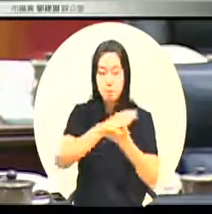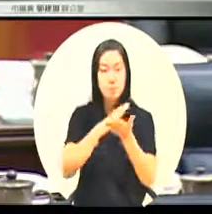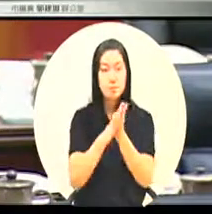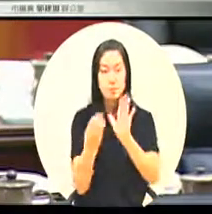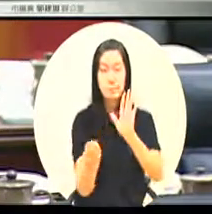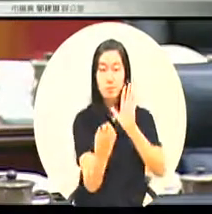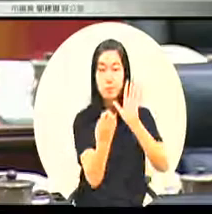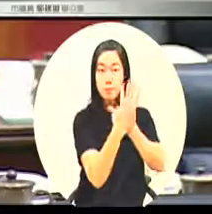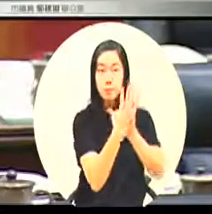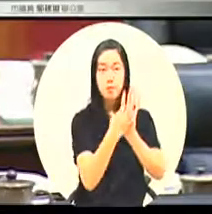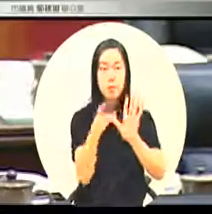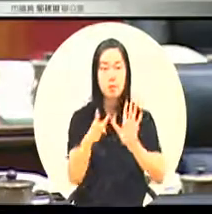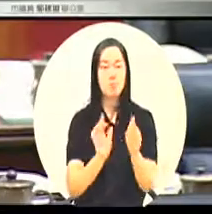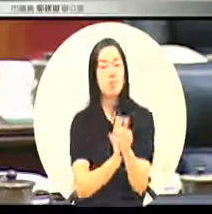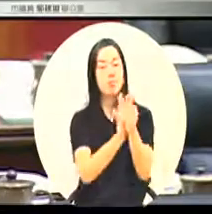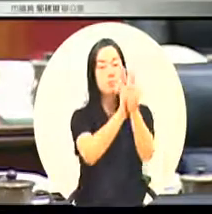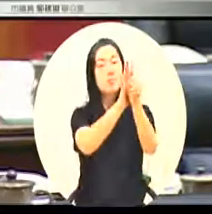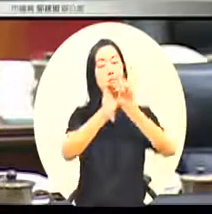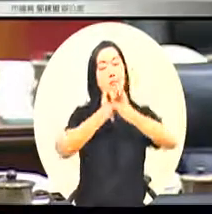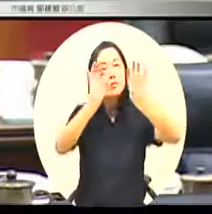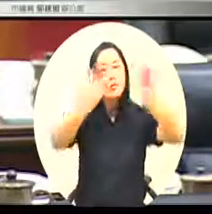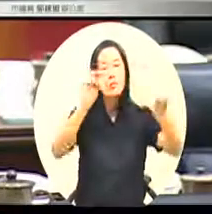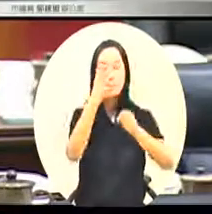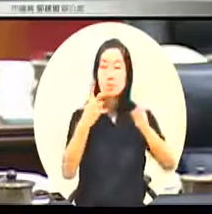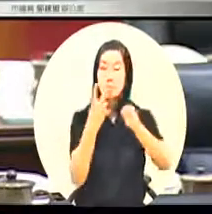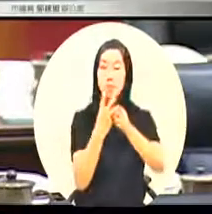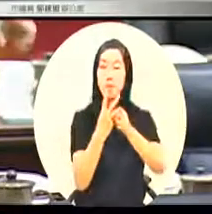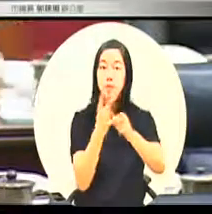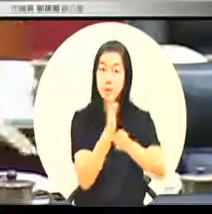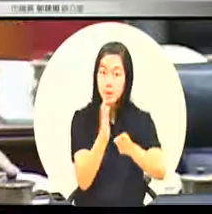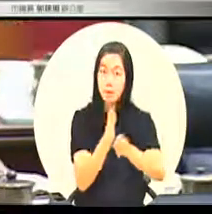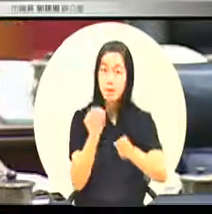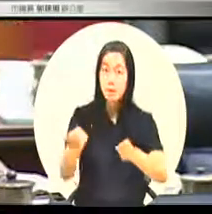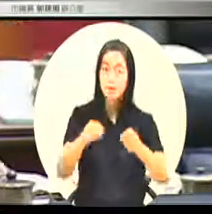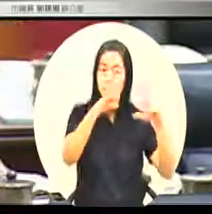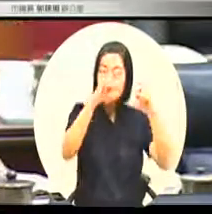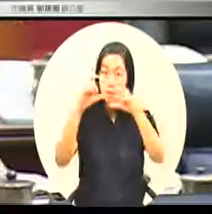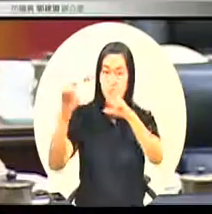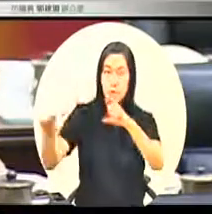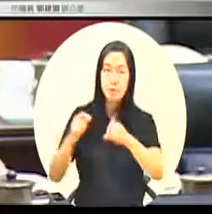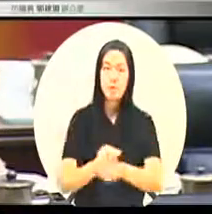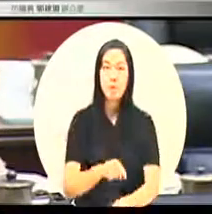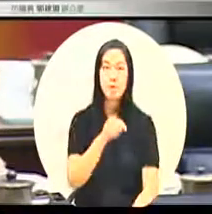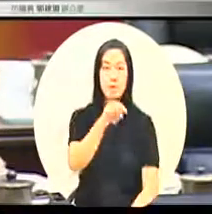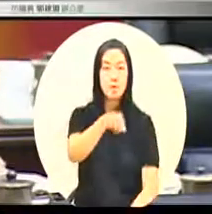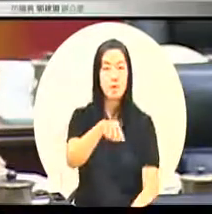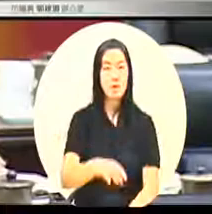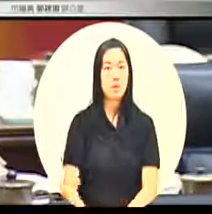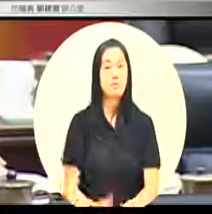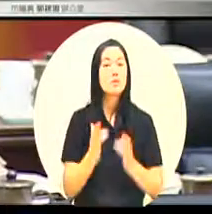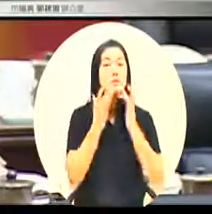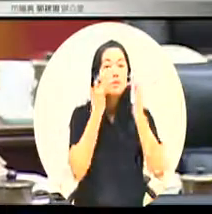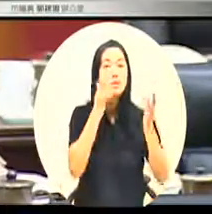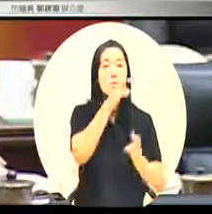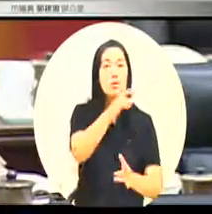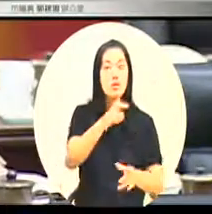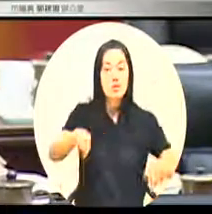已经推算超两年。现主席，你看到这相片，这是韭菜炒豆芽，韭菜炒一下，这